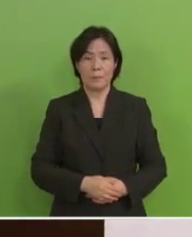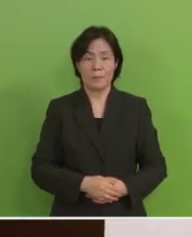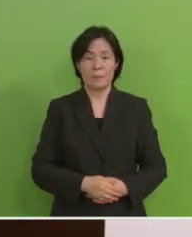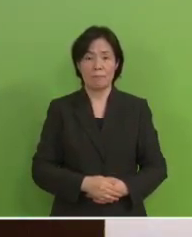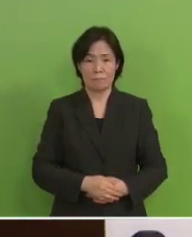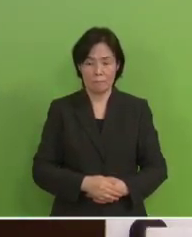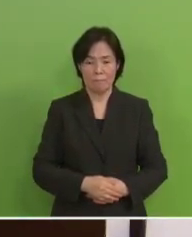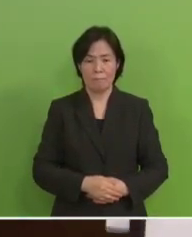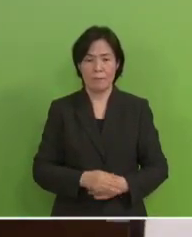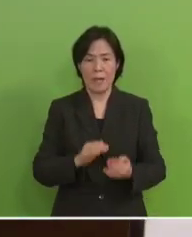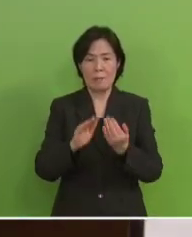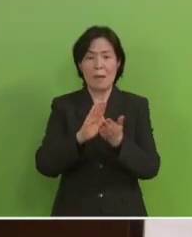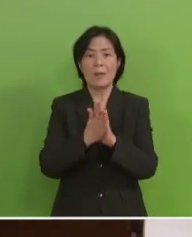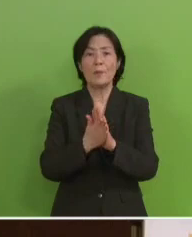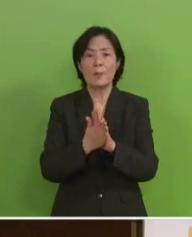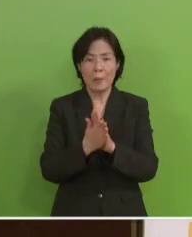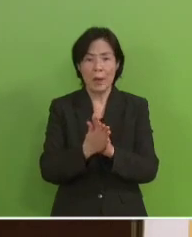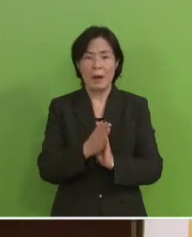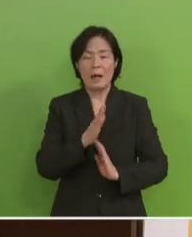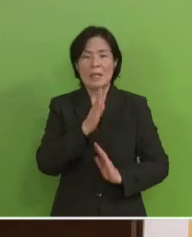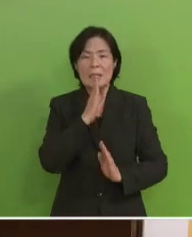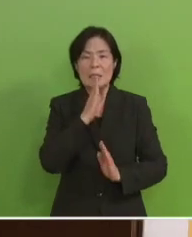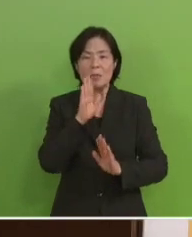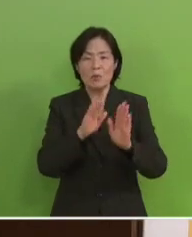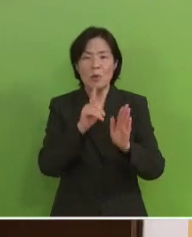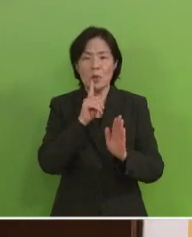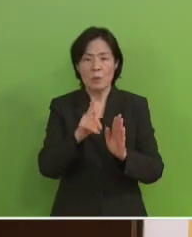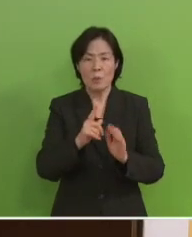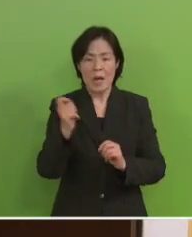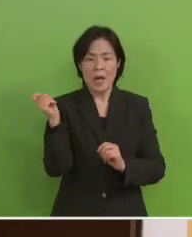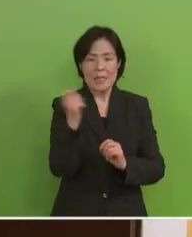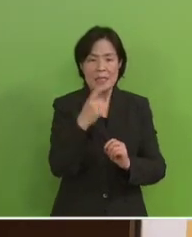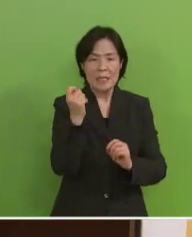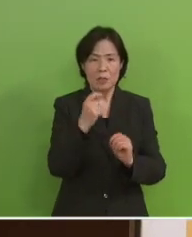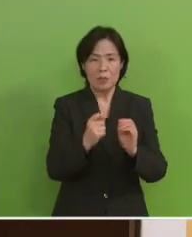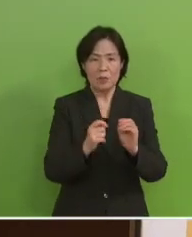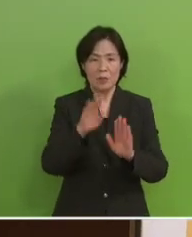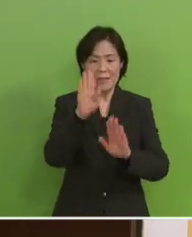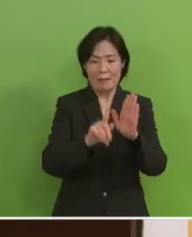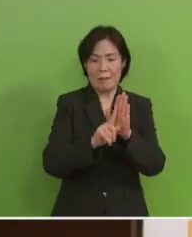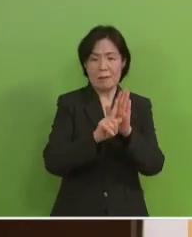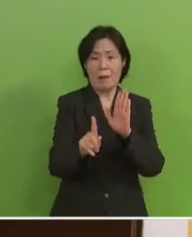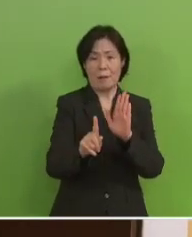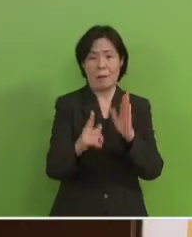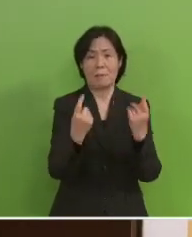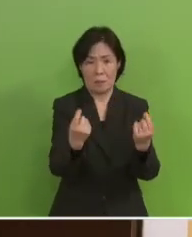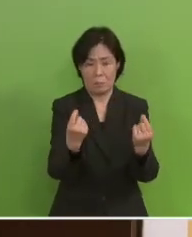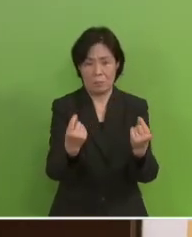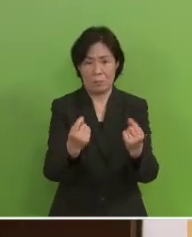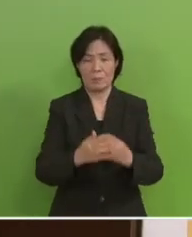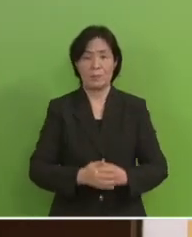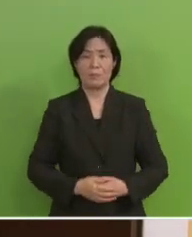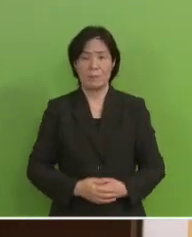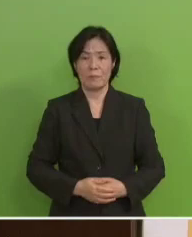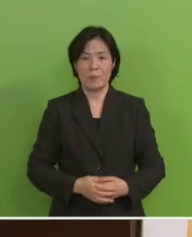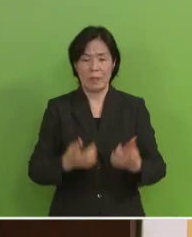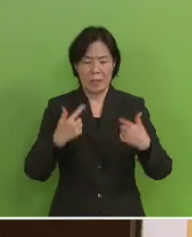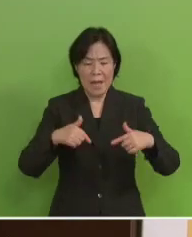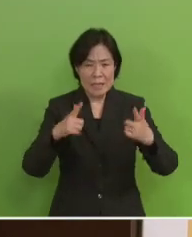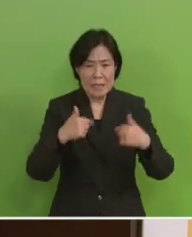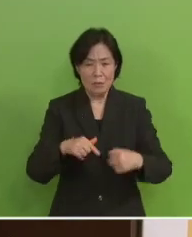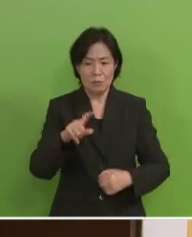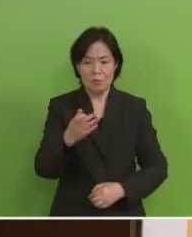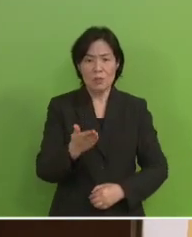まあ本件は事実度事実上の緊急事態宣言下にあります連日まあ2桁の